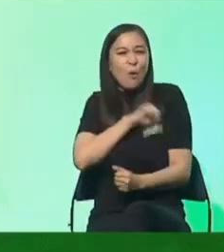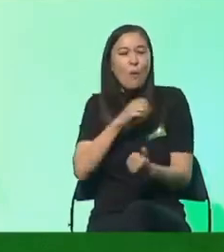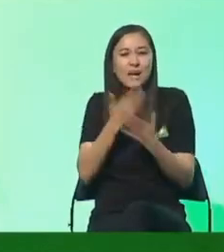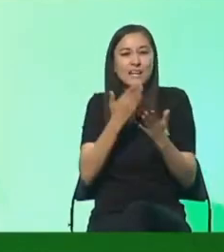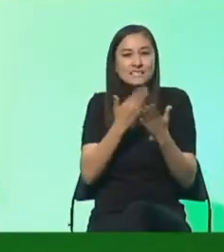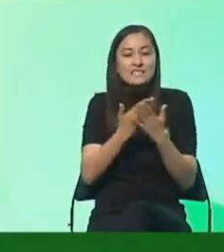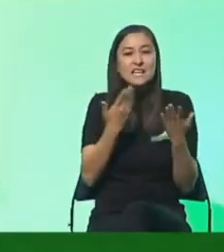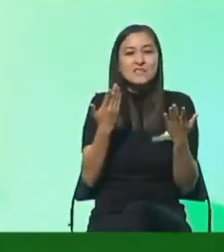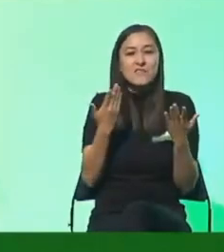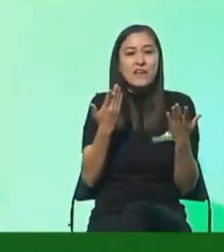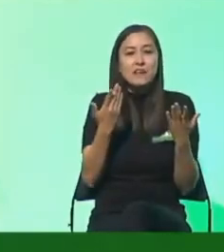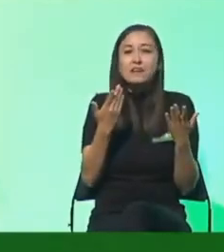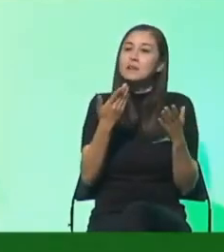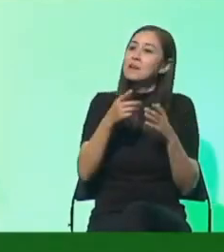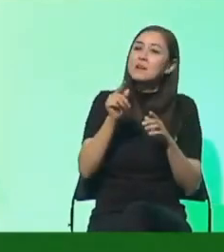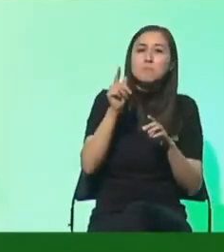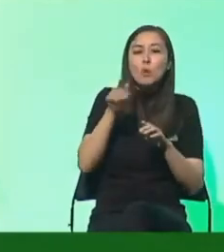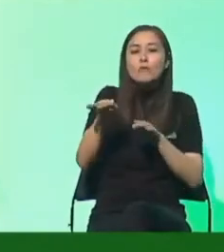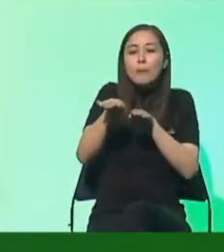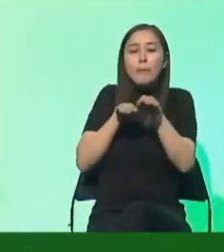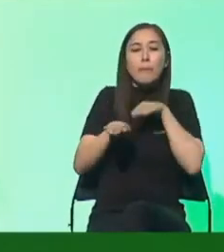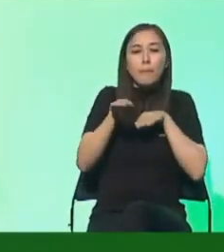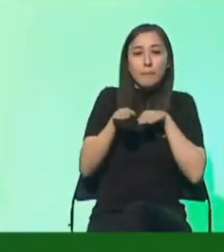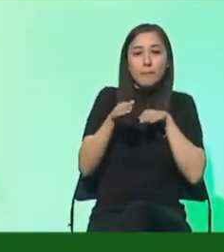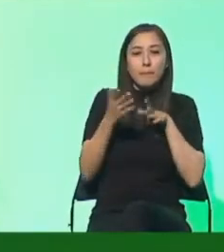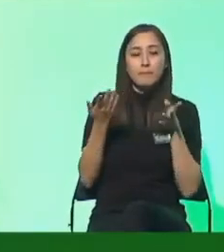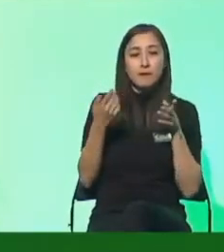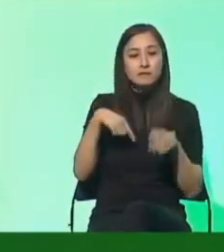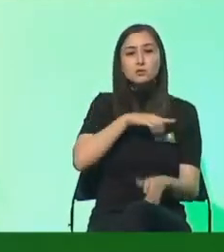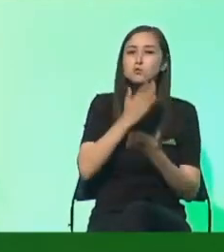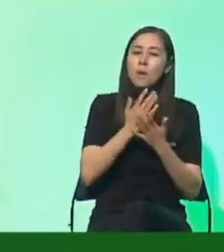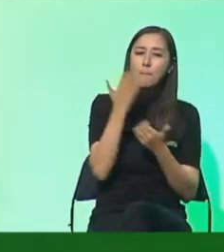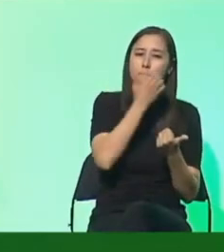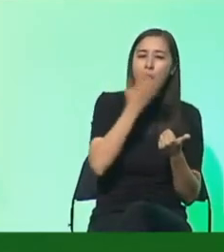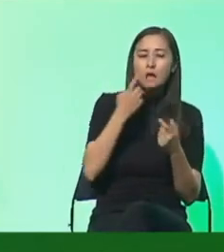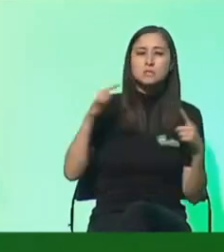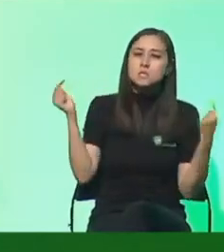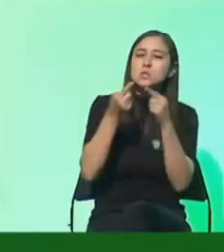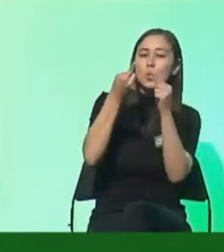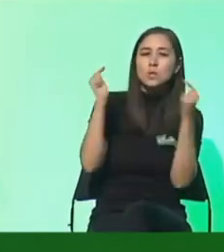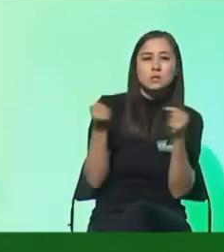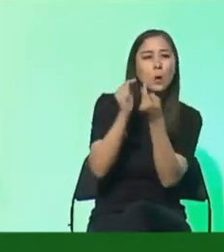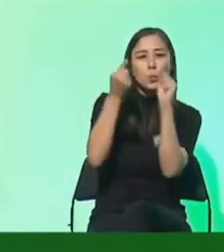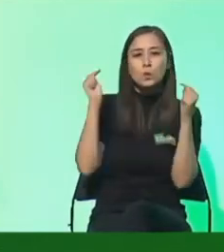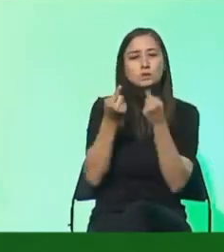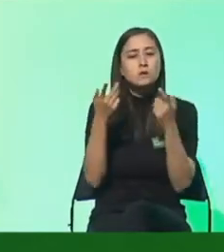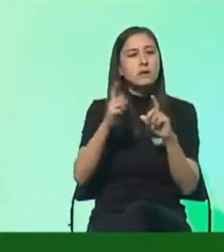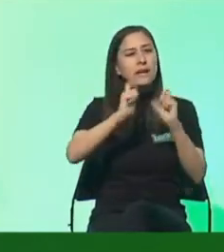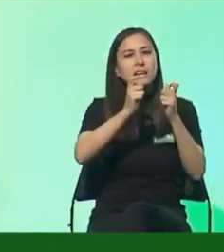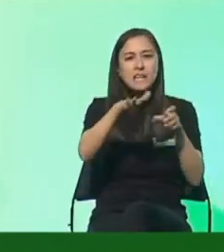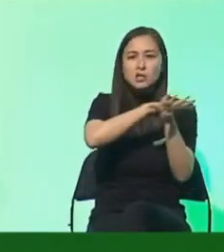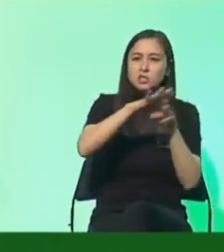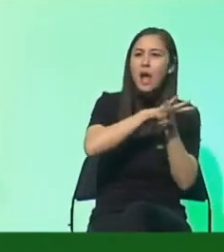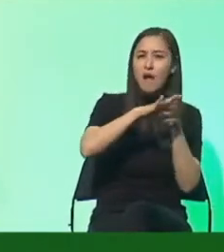kleinen, ich würde sagen viel zu kleinen Schritten zurückgekehrt ist. Was haben wir im März diskutiert? Ganz grundsätzlich. In was für einer Gesellschaft und in was für einer